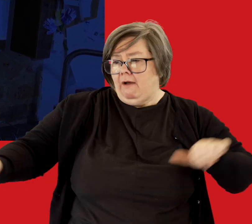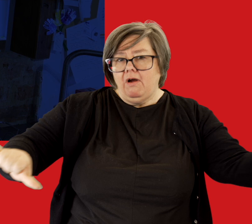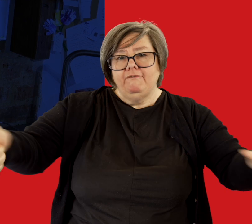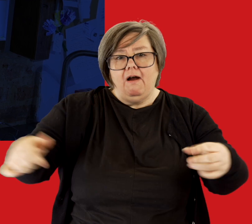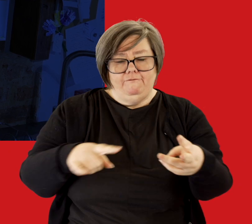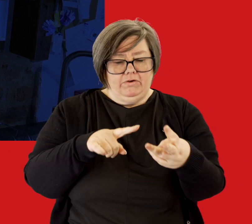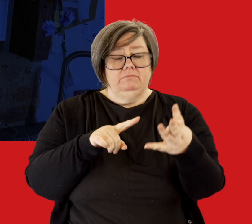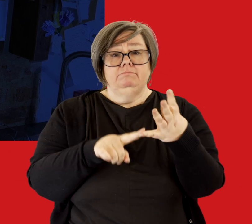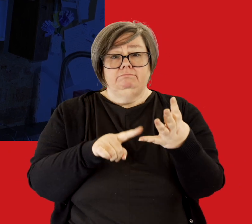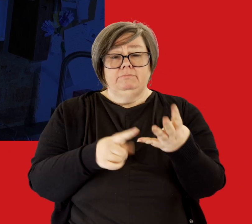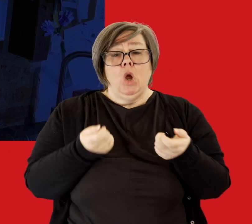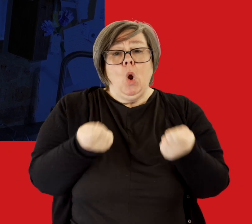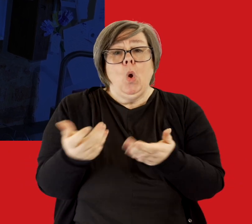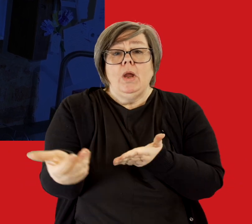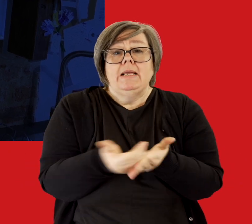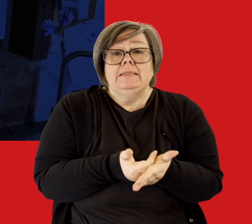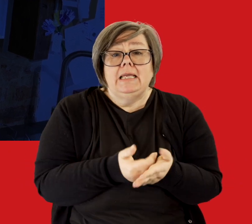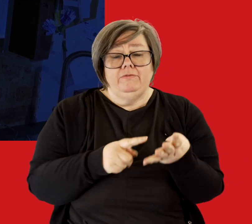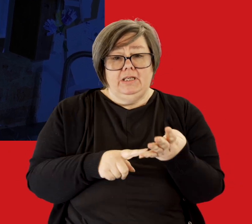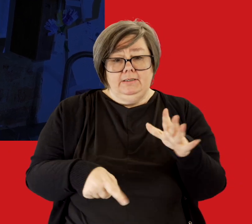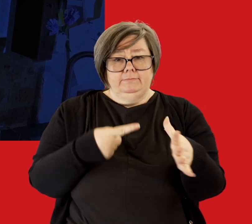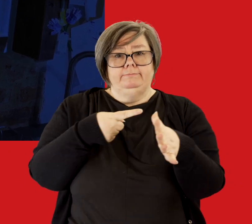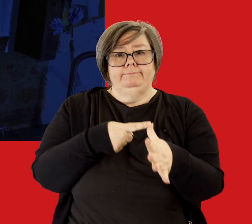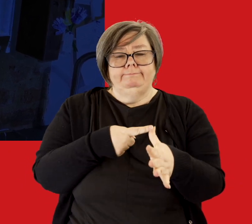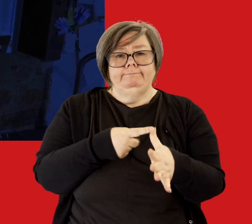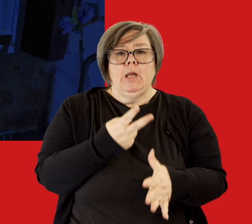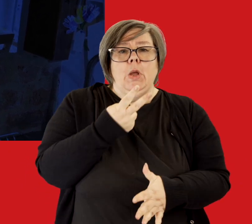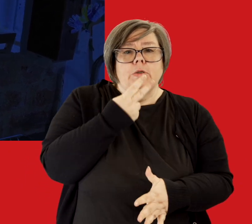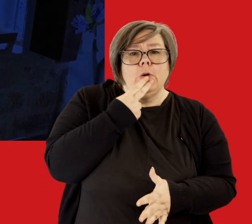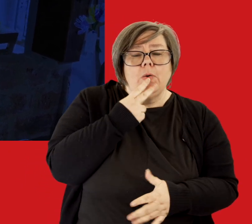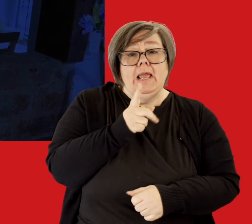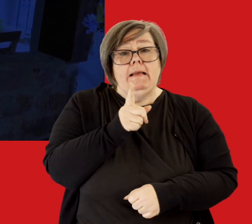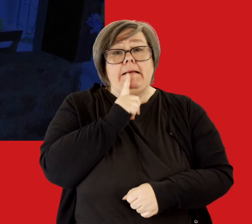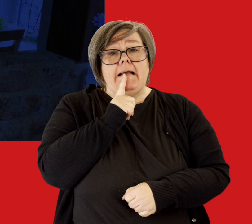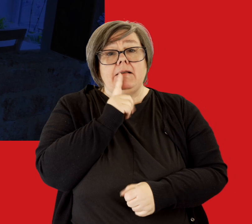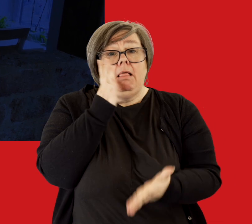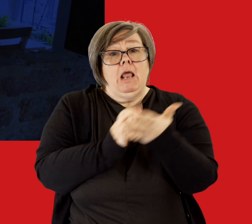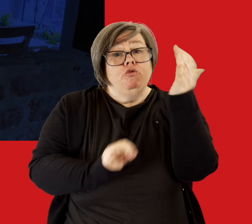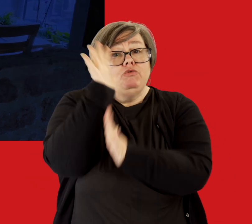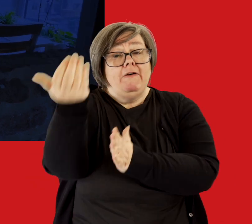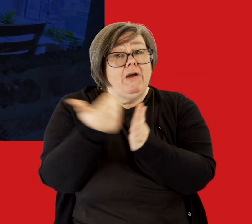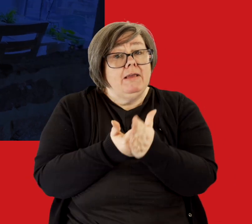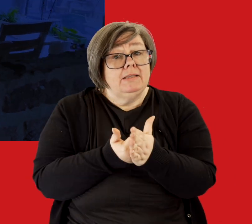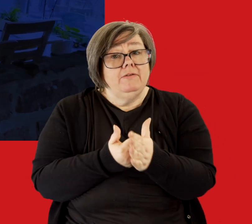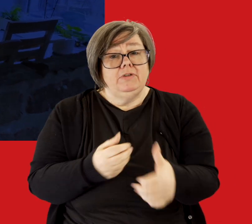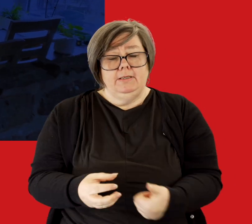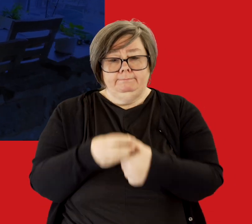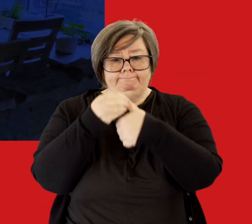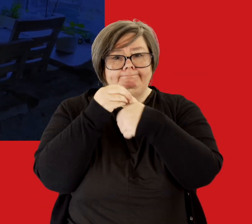cliw. Sut i greu cynllun dianc. Trafod trefn effeithiol a hawdd i ddilyn ar gyfer y